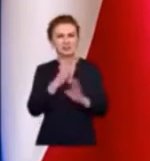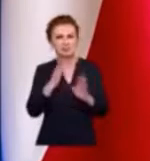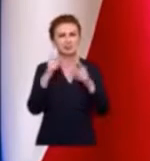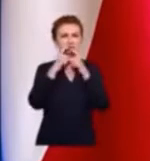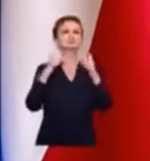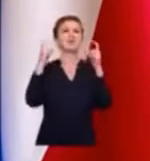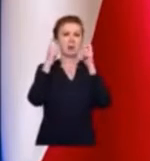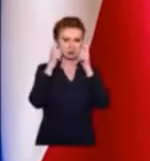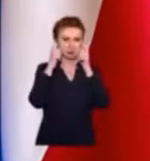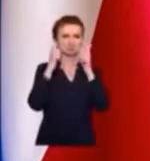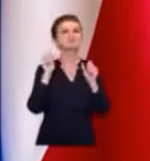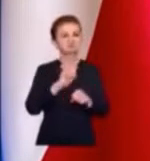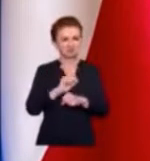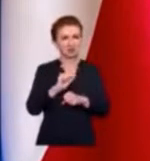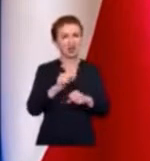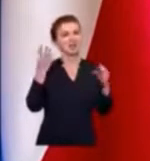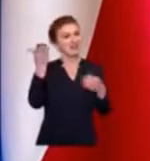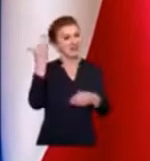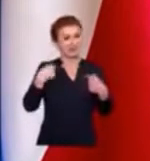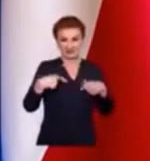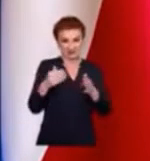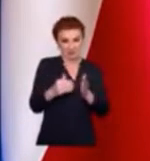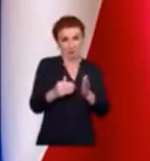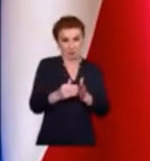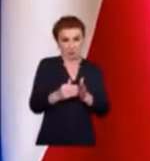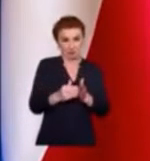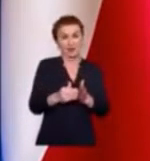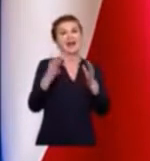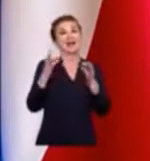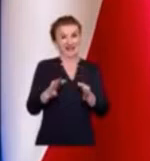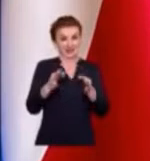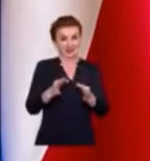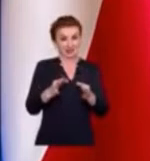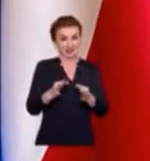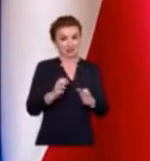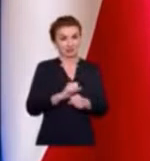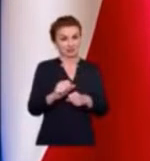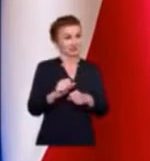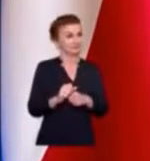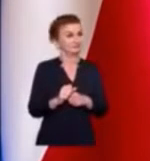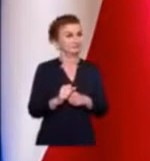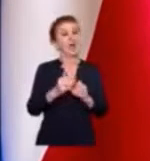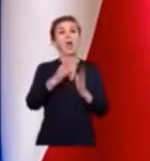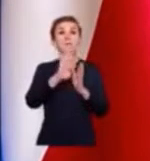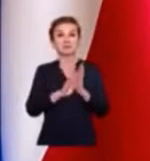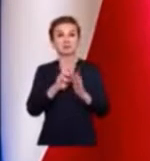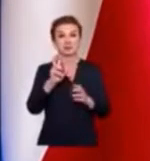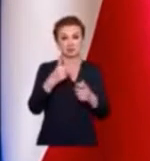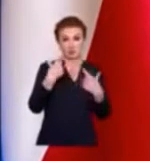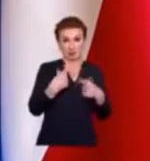potrzebne. Teraz, kiedy mamy już ponad 300 osób na milion mieszkańców chorych,